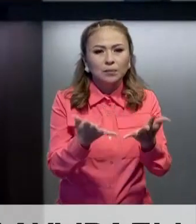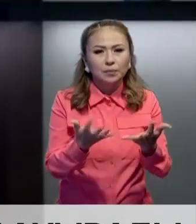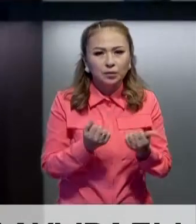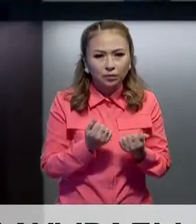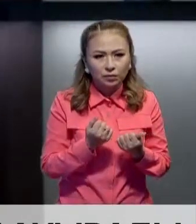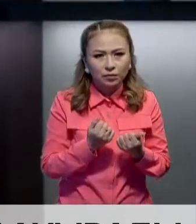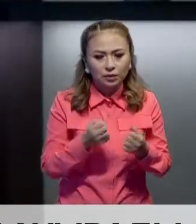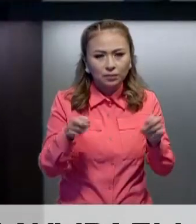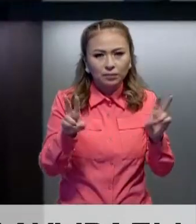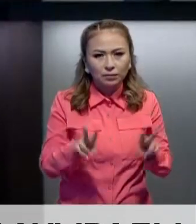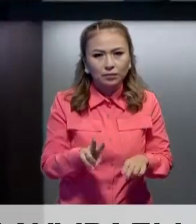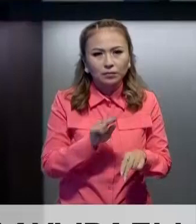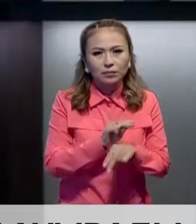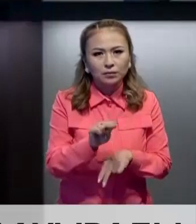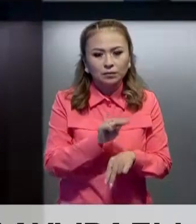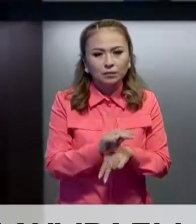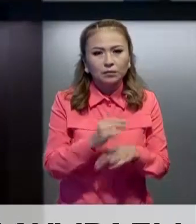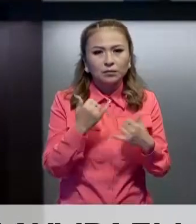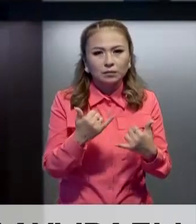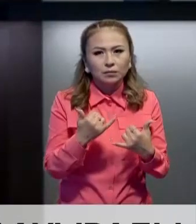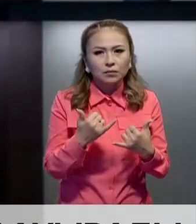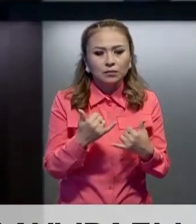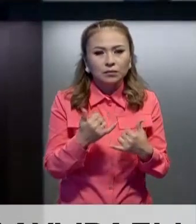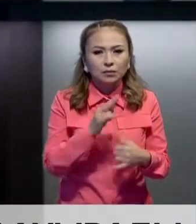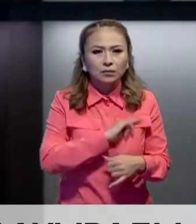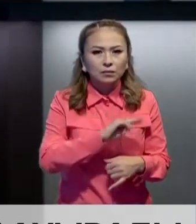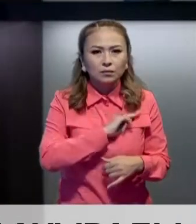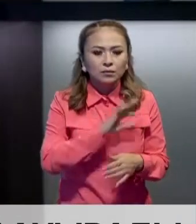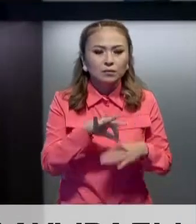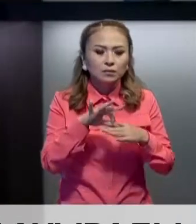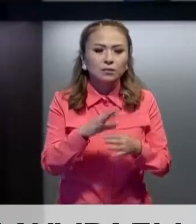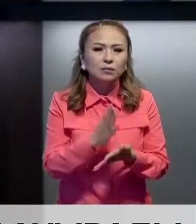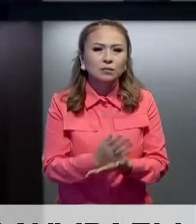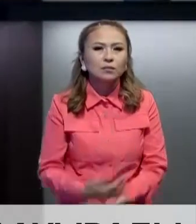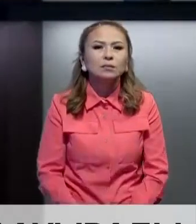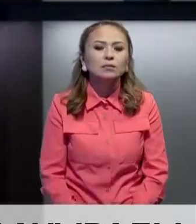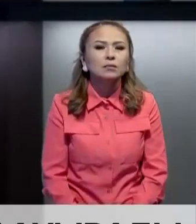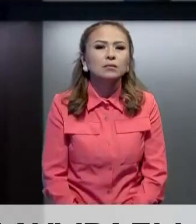мамандарды оқытып қазір сол жұмыс жүргізіліп жатыр.